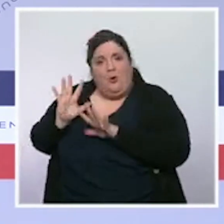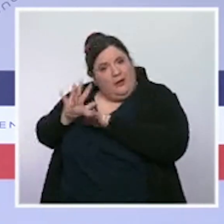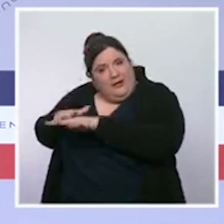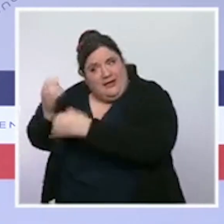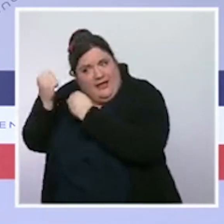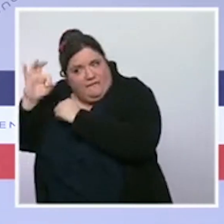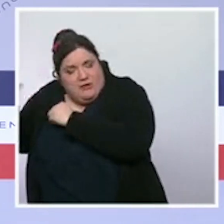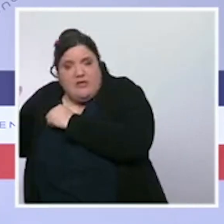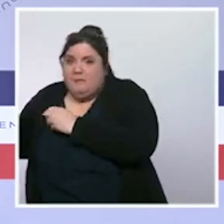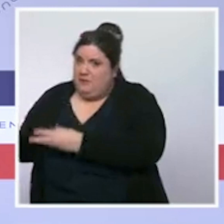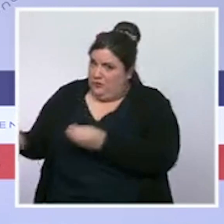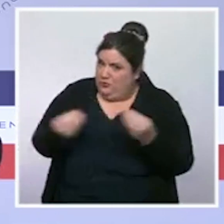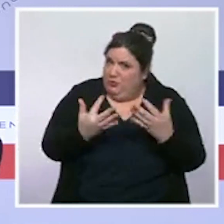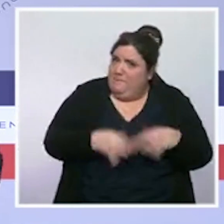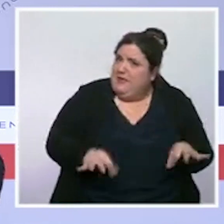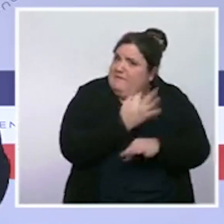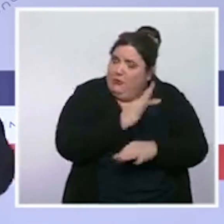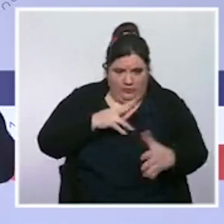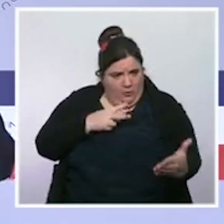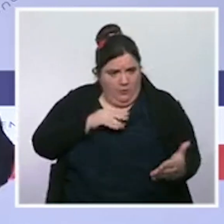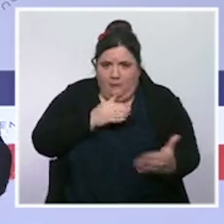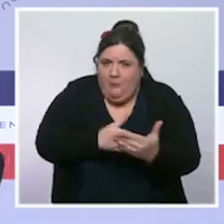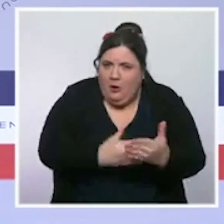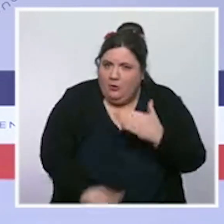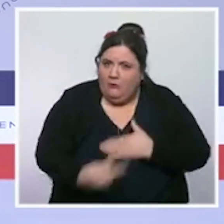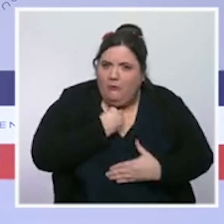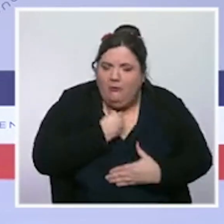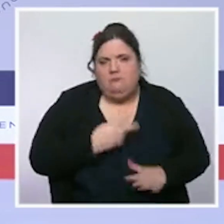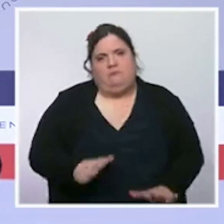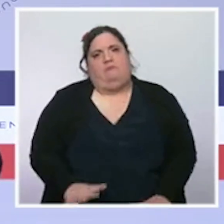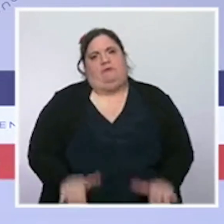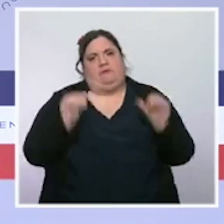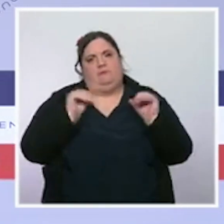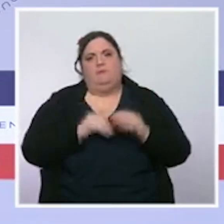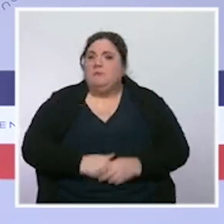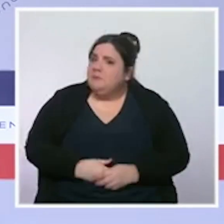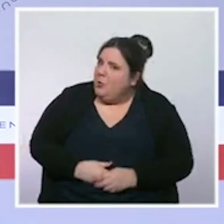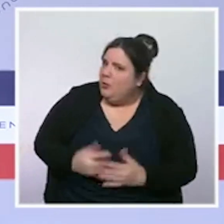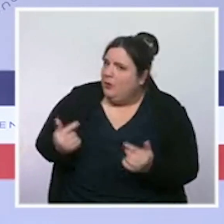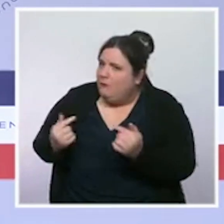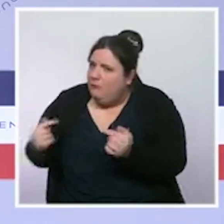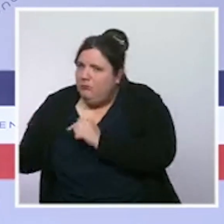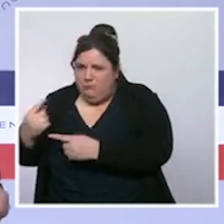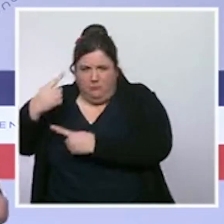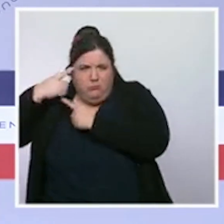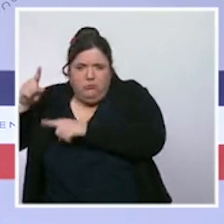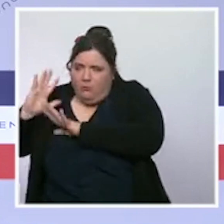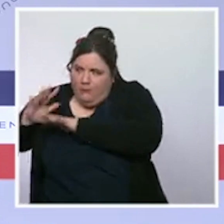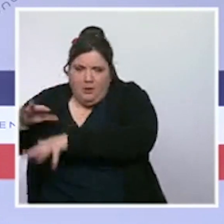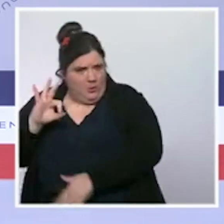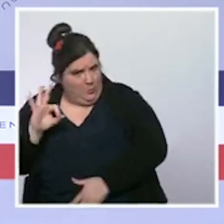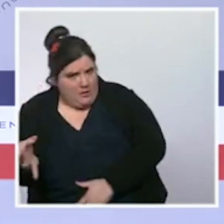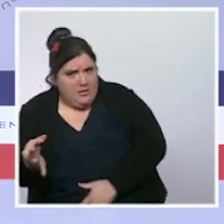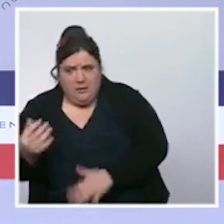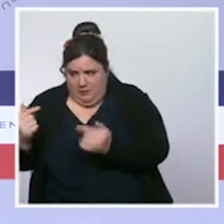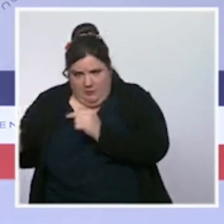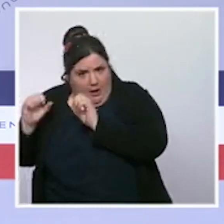pas en blocage. Être capable de contester, de manifester, de débattre, oui, bloquer le pays et bloquer le quotidien des Français,